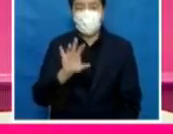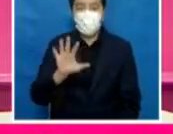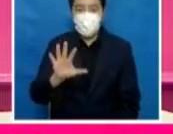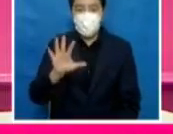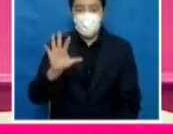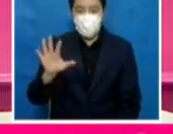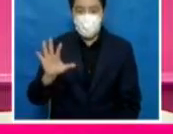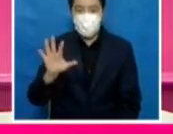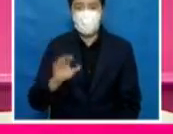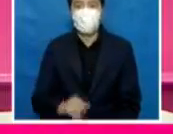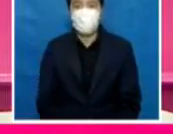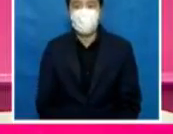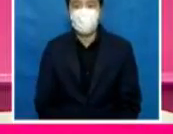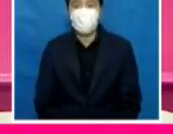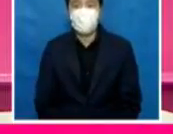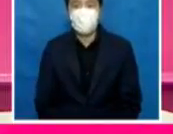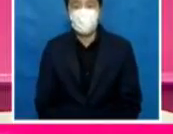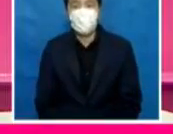6240755